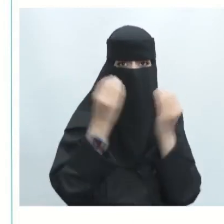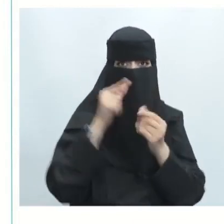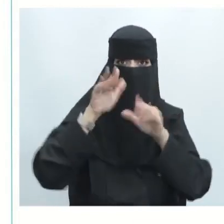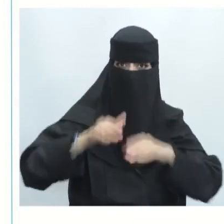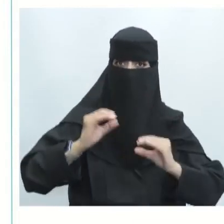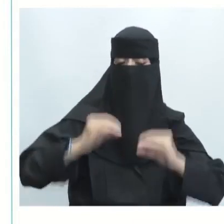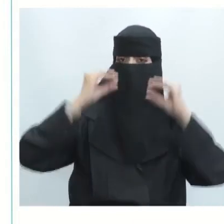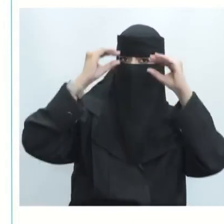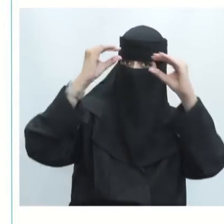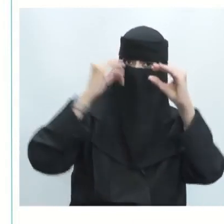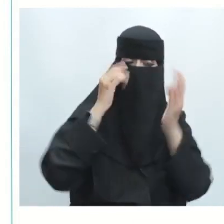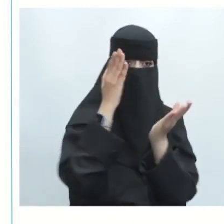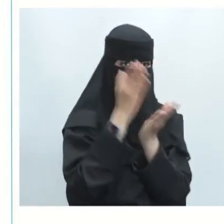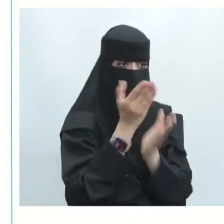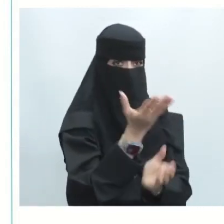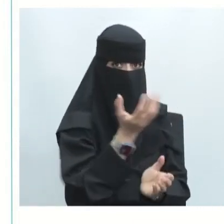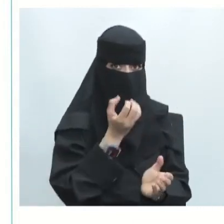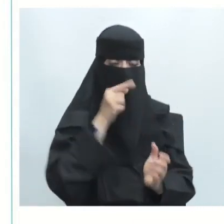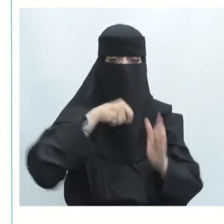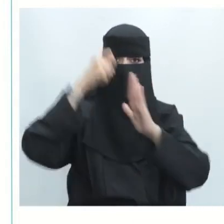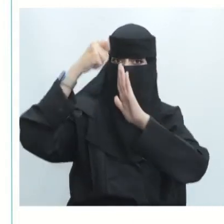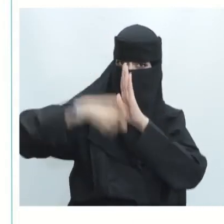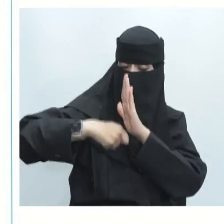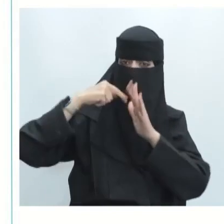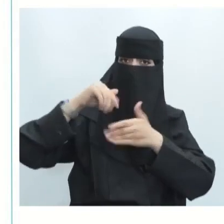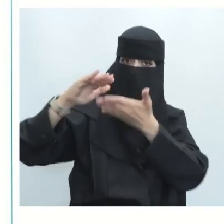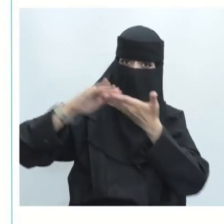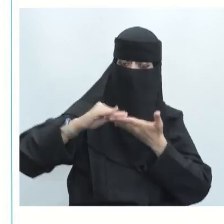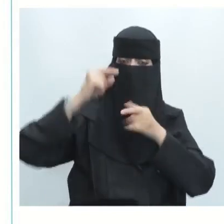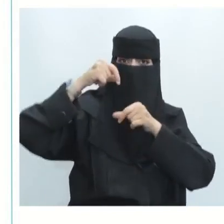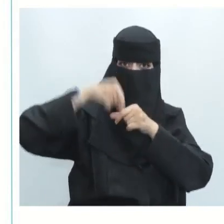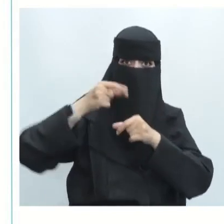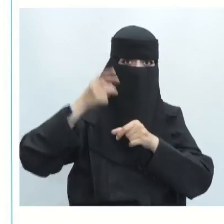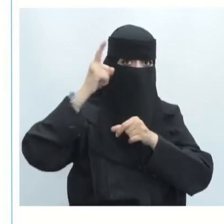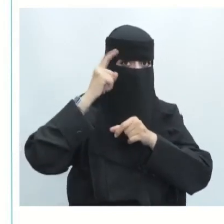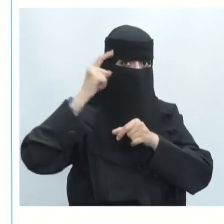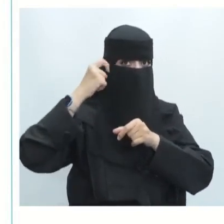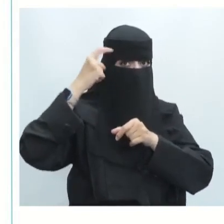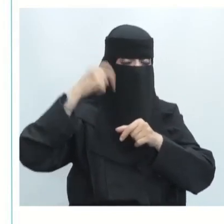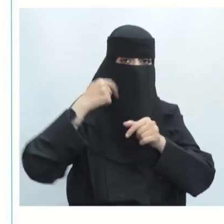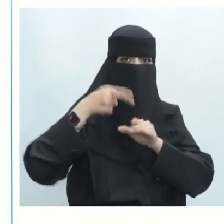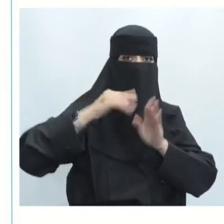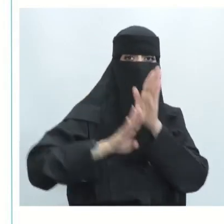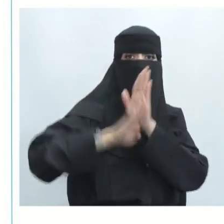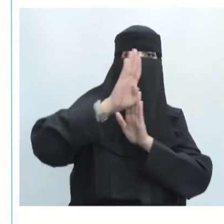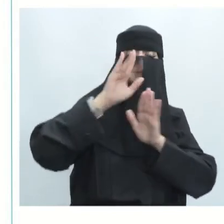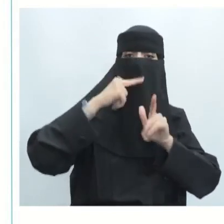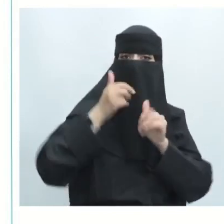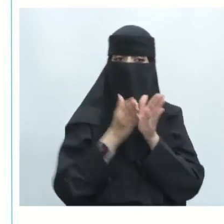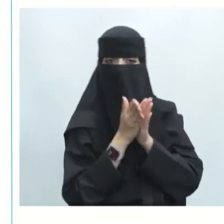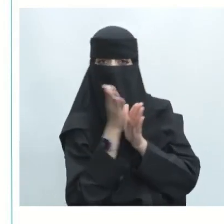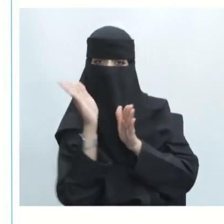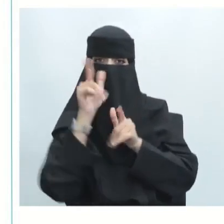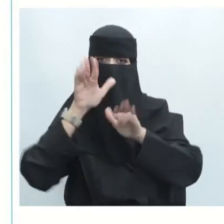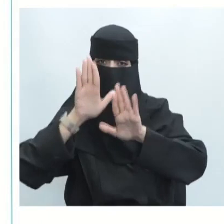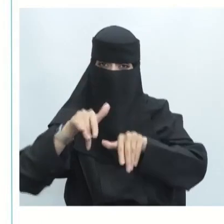دليل ليوجه اتخاذ القرار يساعد على معرفه مستوى التقدم او الانحراف اذا